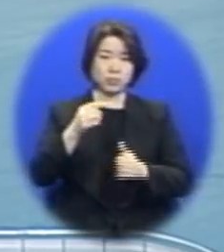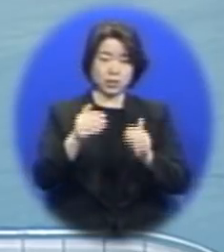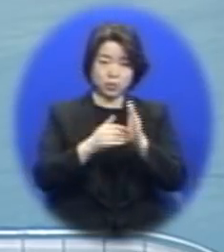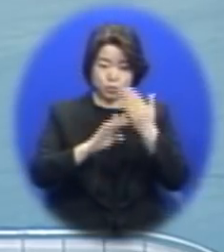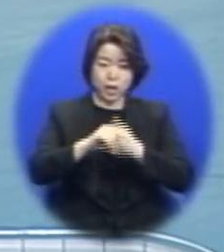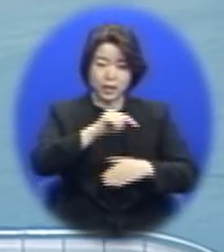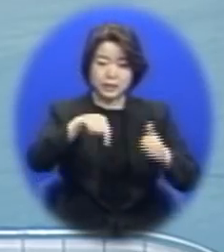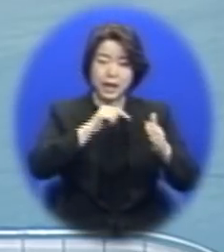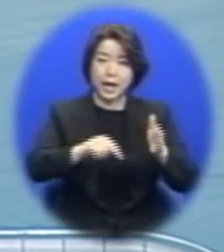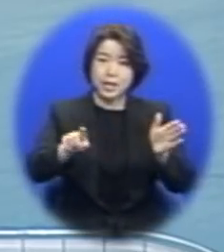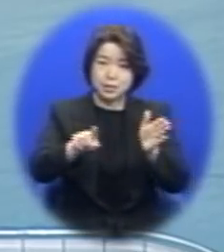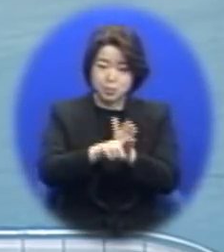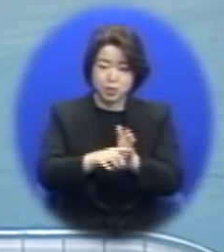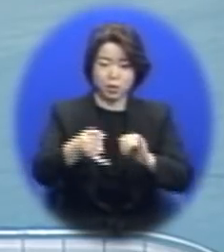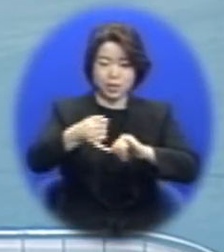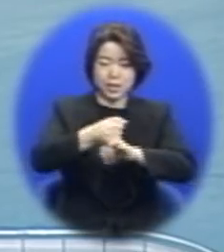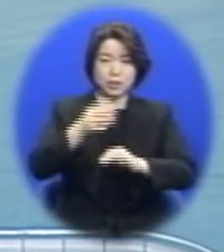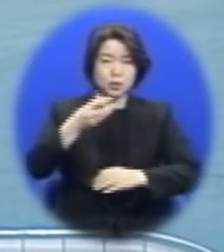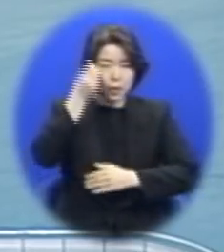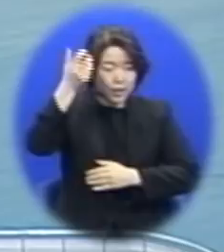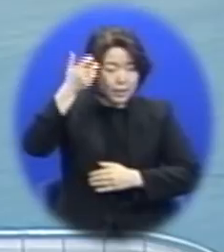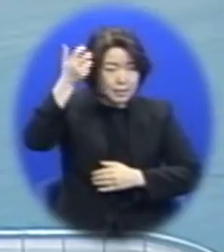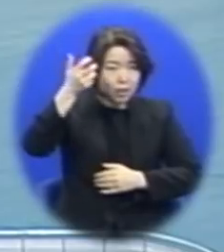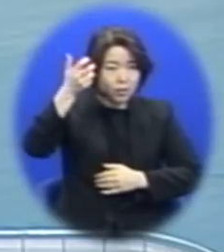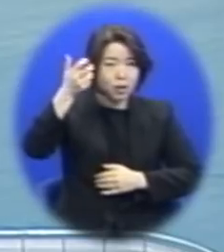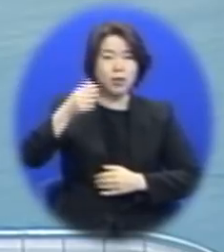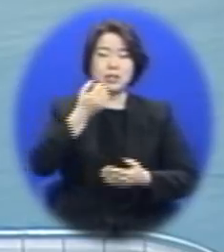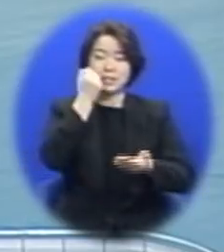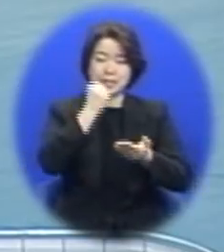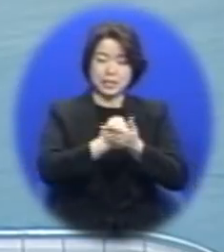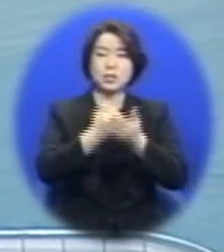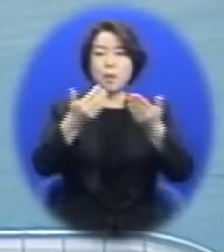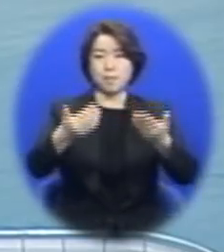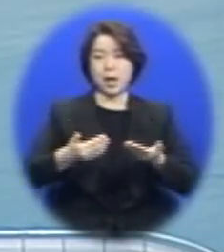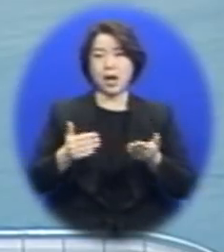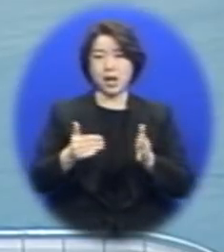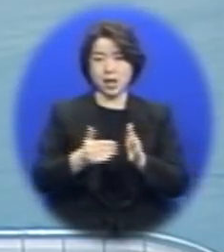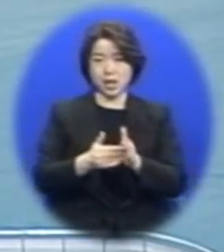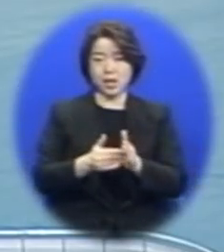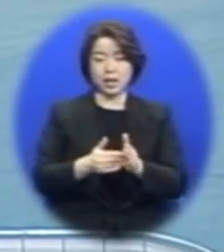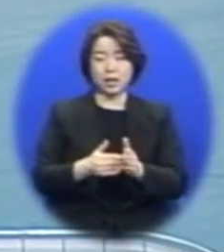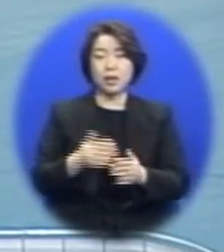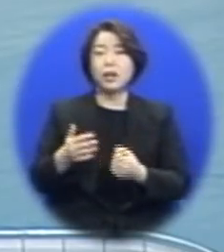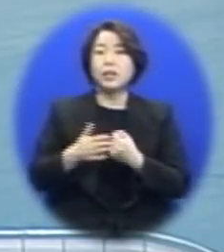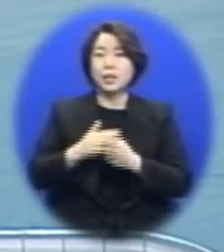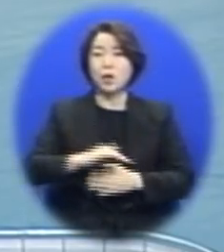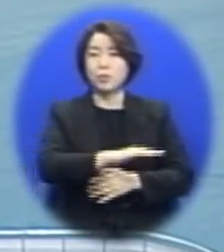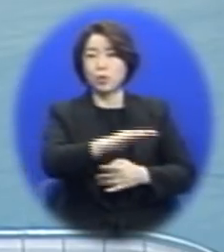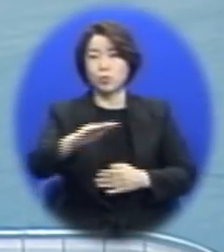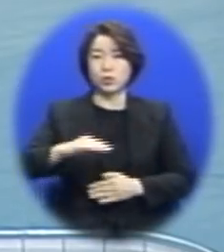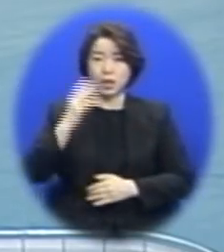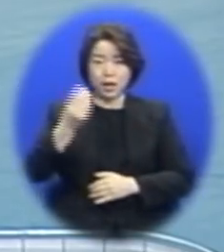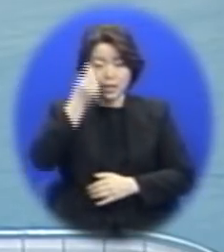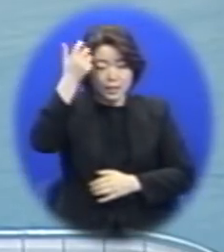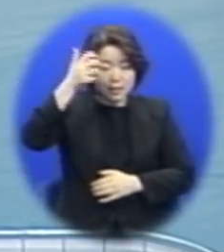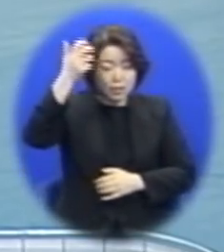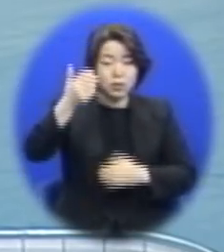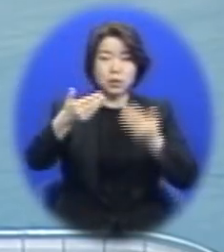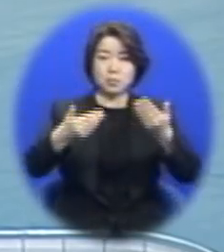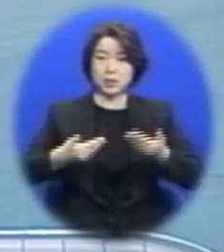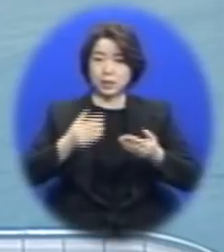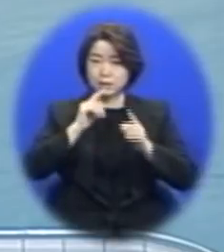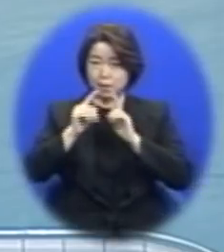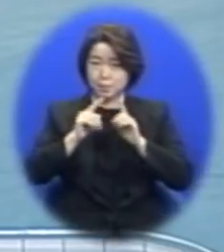믿어 약속의 성령으로 인치심을 받았으니. 그러니까 우리가 성령을 받았다는 말을